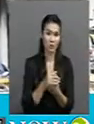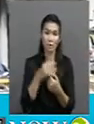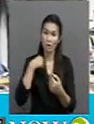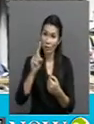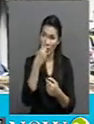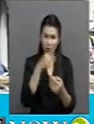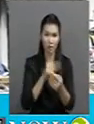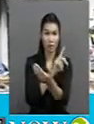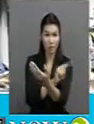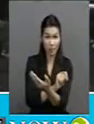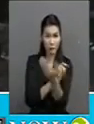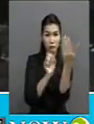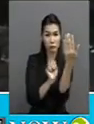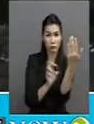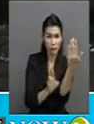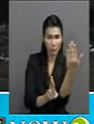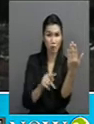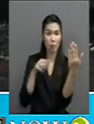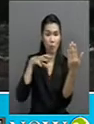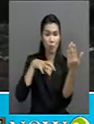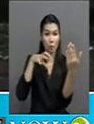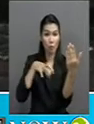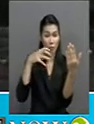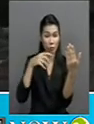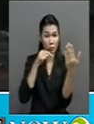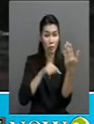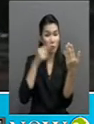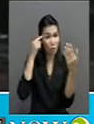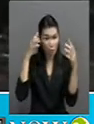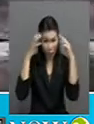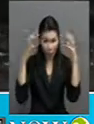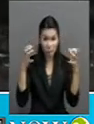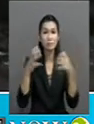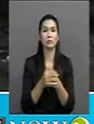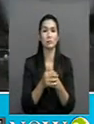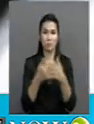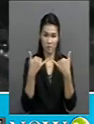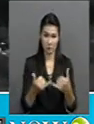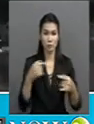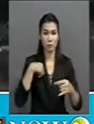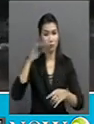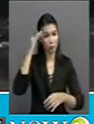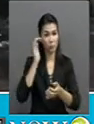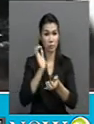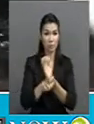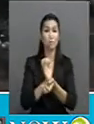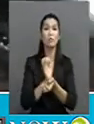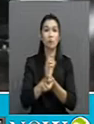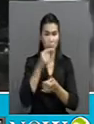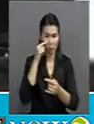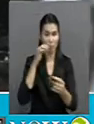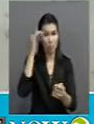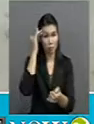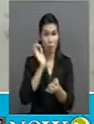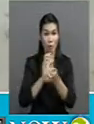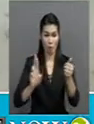แต่ตรังสุราษฎร์แล้วก็ที่หัวหินนะครับความคืบหน้าในเรื่องนี้ครับทางพลตำรวจตีสุวัฒน์แจ้งยอ